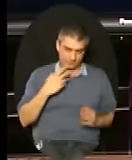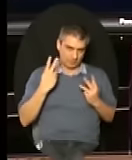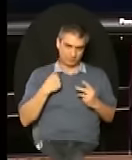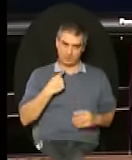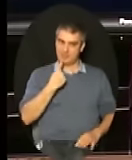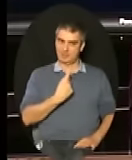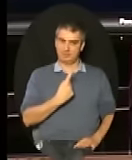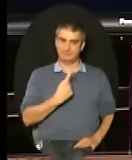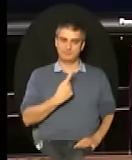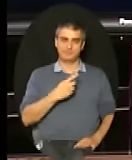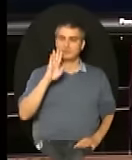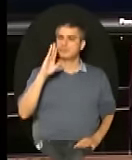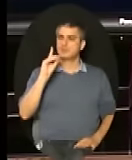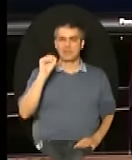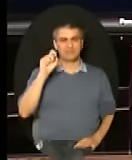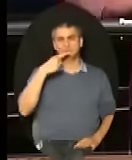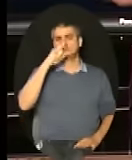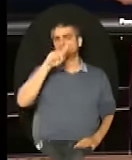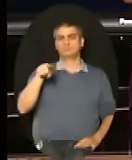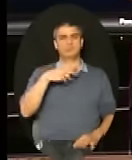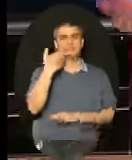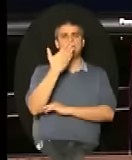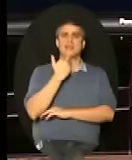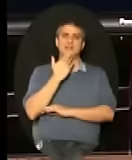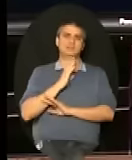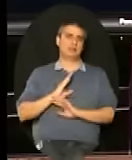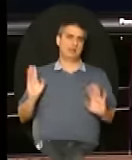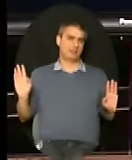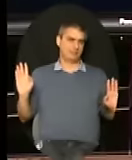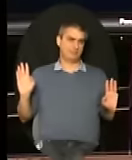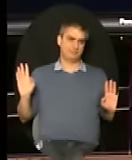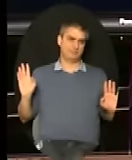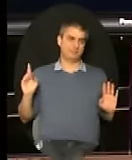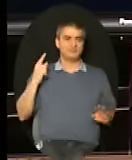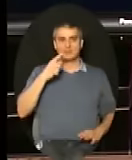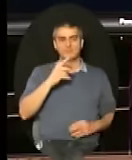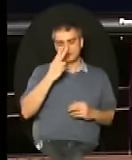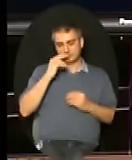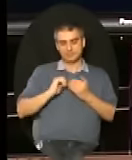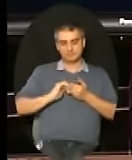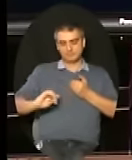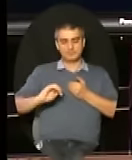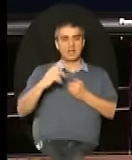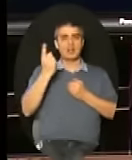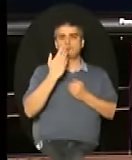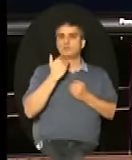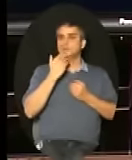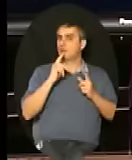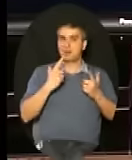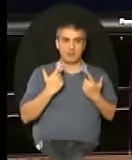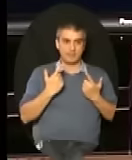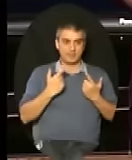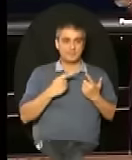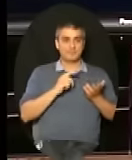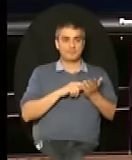אותו בעניין הזה. ה-BDS שוללים את עצם קיומה של מדינת ישראל, הם מבודדים את מדינת ישראל, למה?